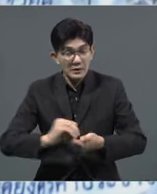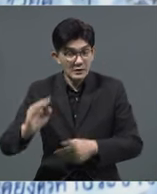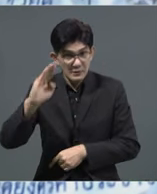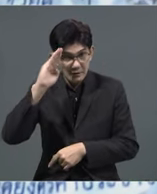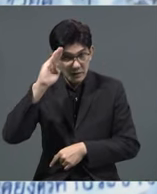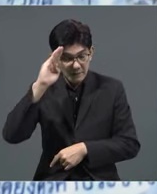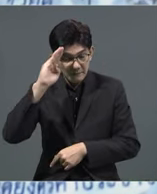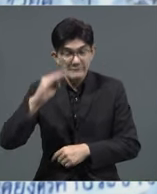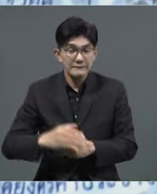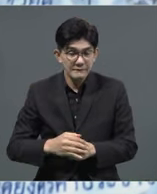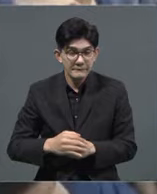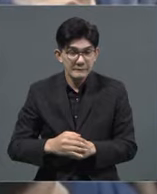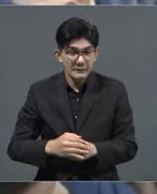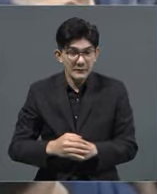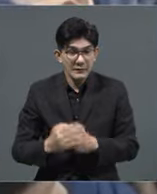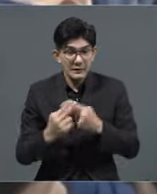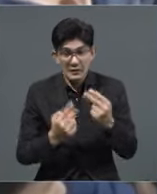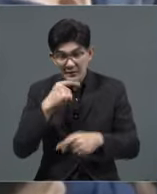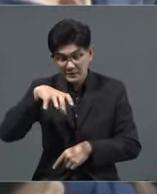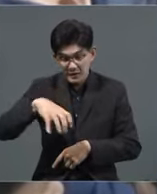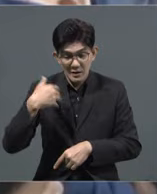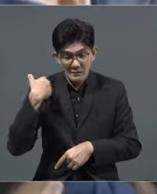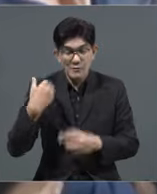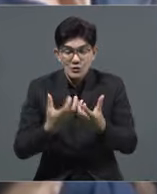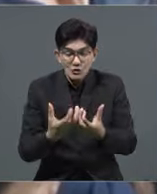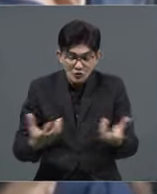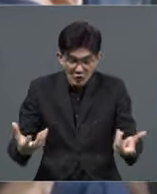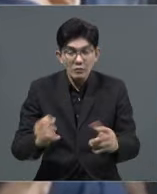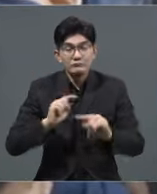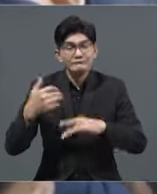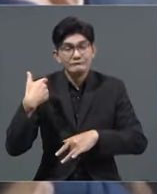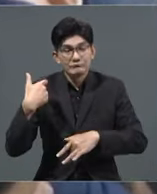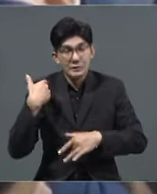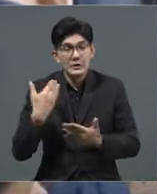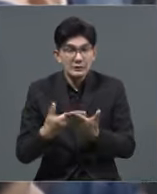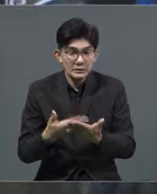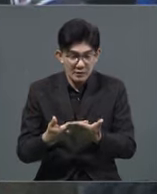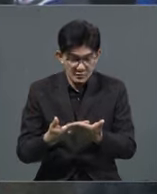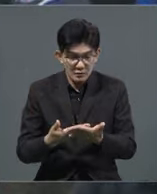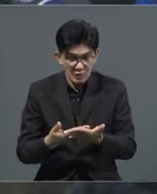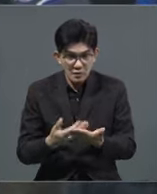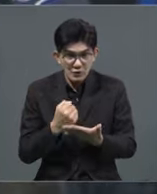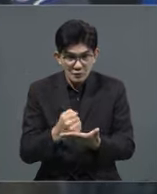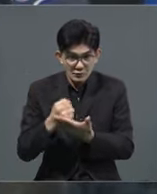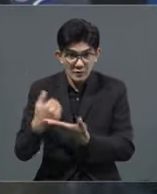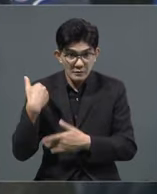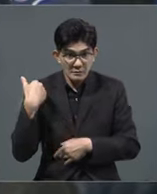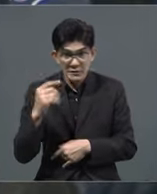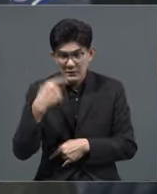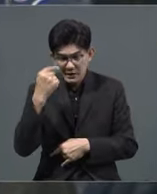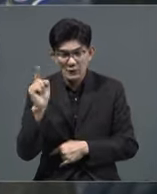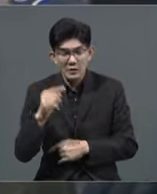พไอ้ท่านกองทัพเนาะค่ะแล้วก็ทางสภากาชาดระดมสิ่งของแล้วก็เงินมาซอยเหลือพี่น้อง คนไหนลูกค้าธกส.บ้